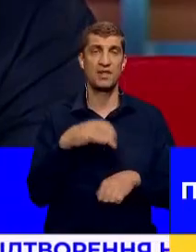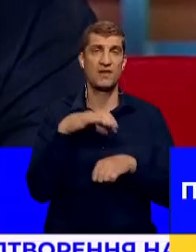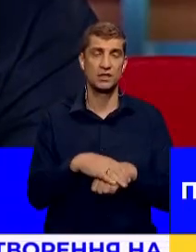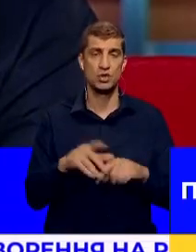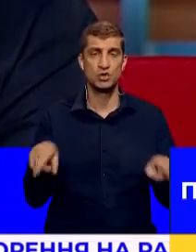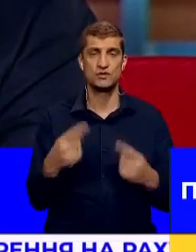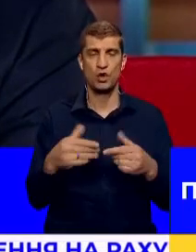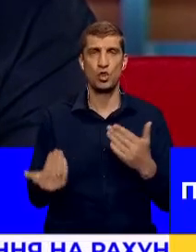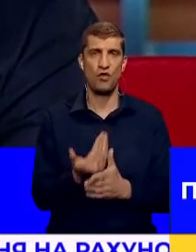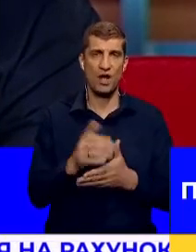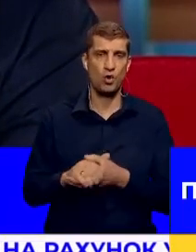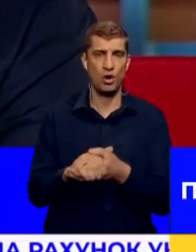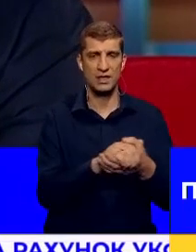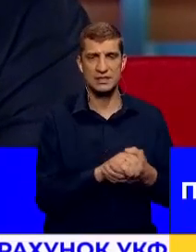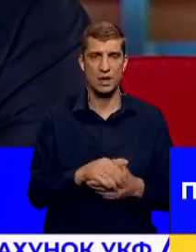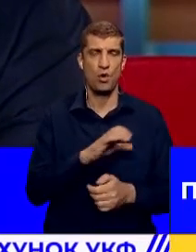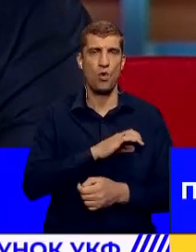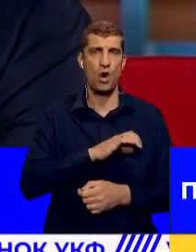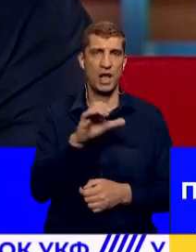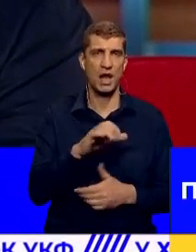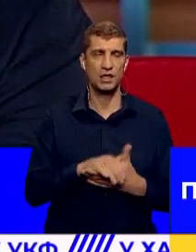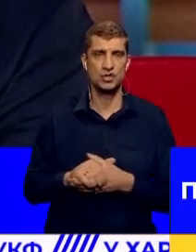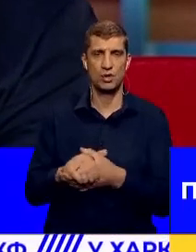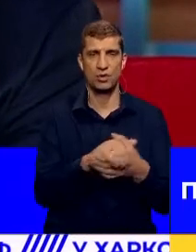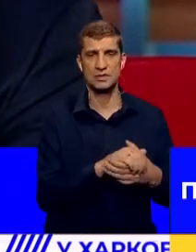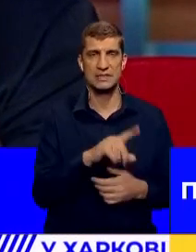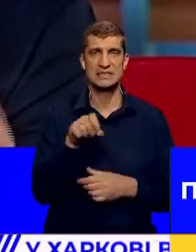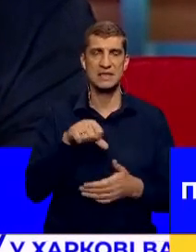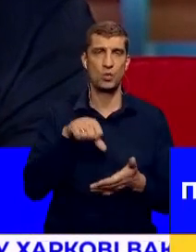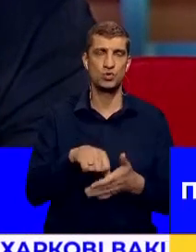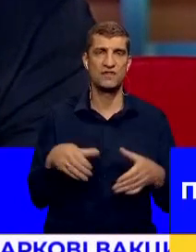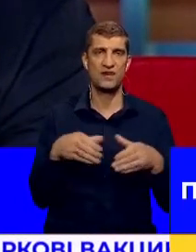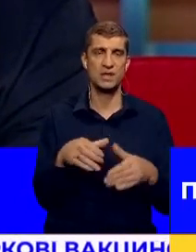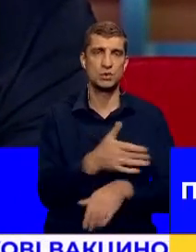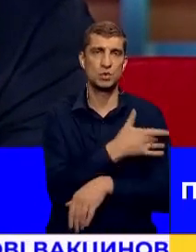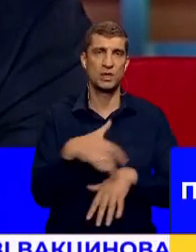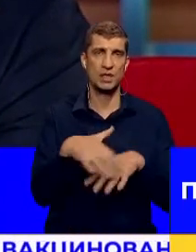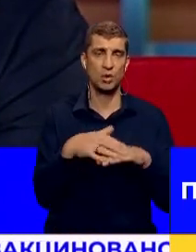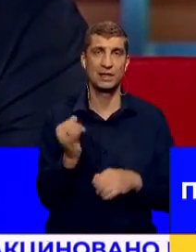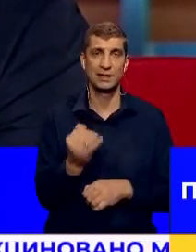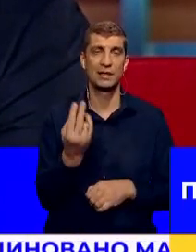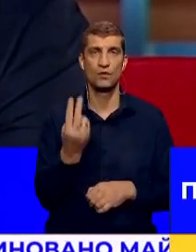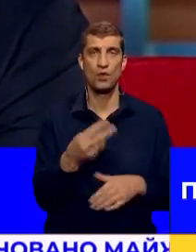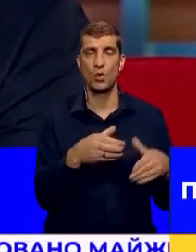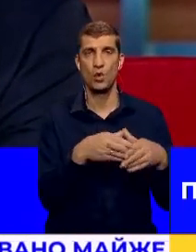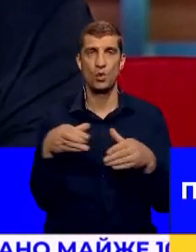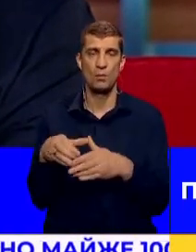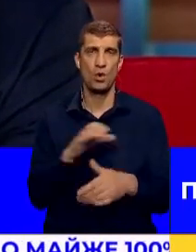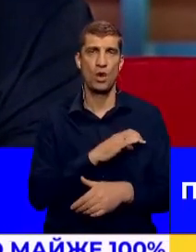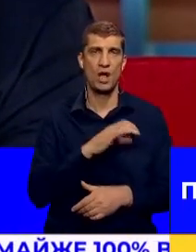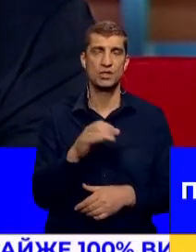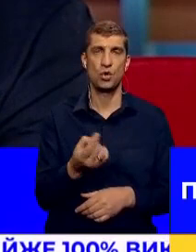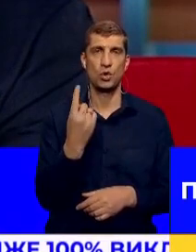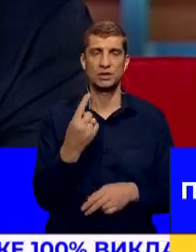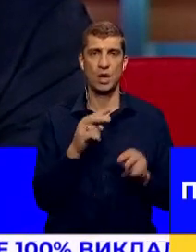Фактично створена нова коаліція, олігархічна коаліція, за участю фракції «Слуги народу» і 2 груп олігархічних,